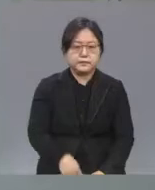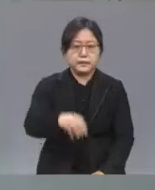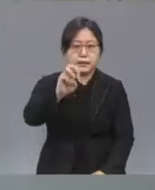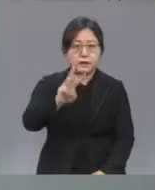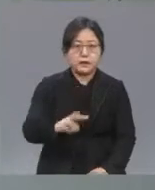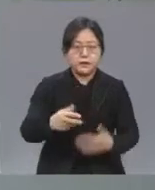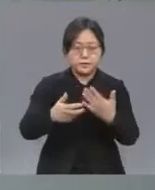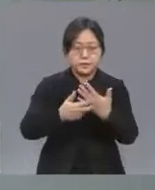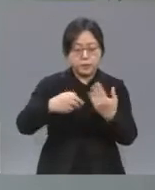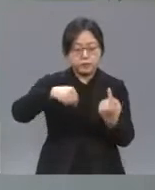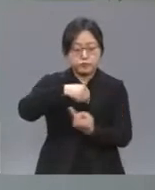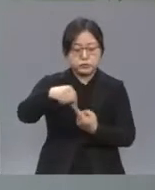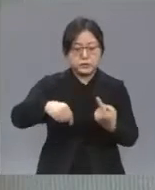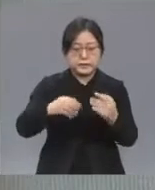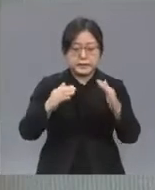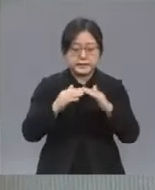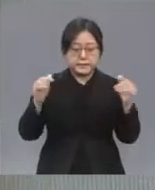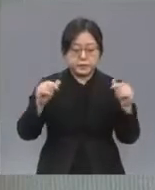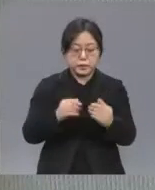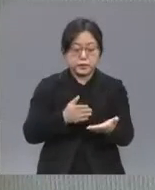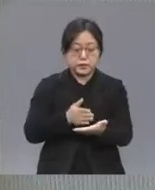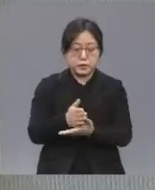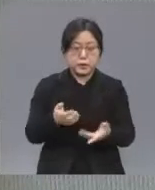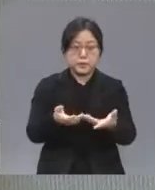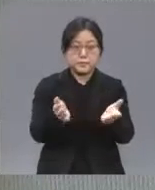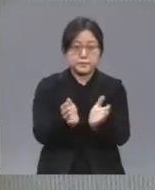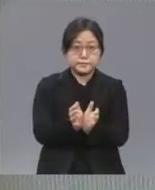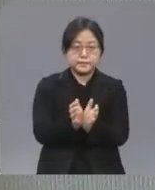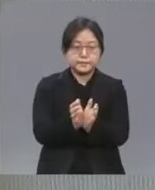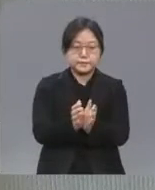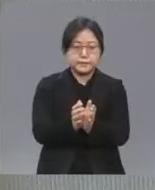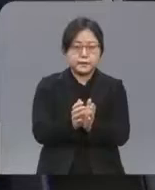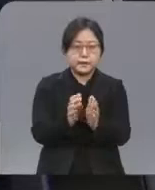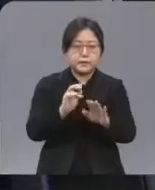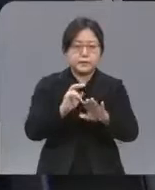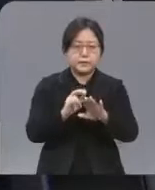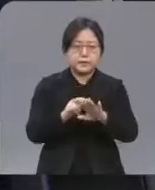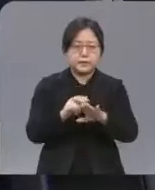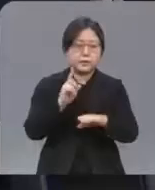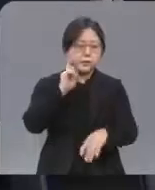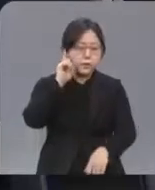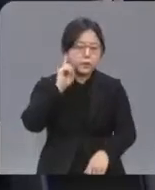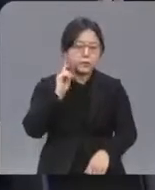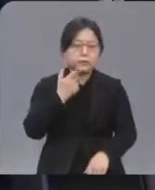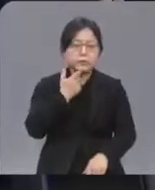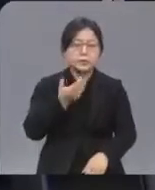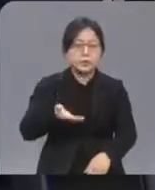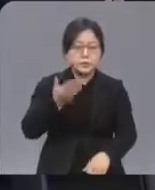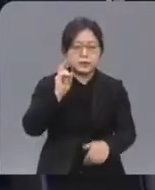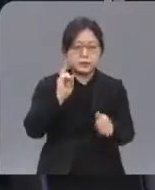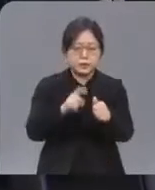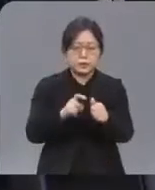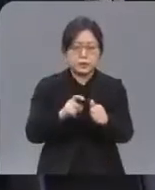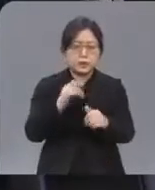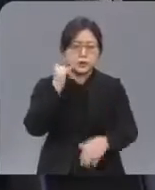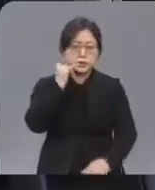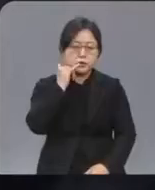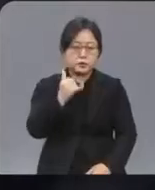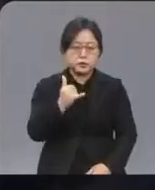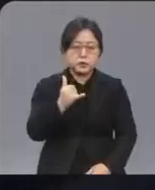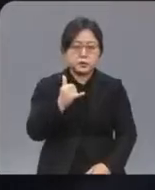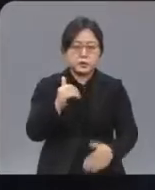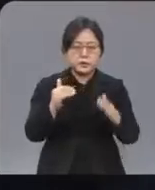광주의 한 병원이 운영하는 재택치료 전담팀입니다. 의료진이 고혈압이 있는 60세 이상 확진자에게 전화를